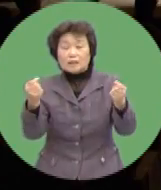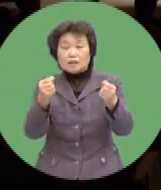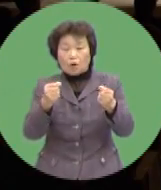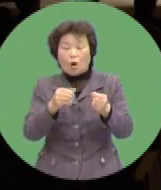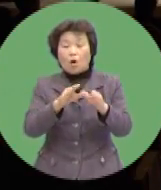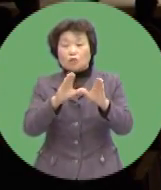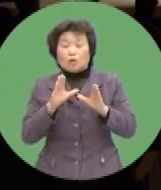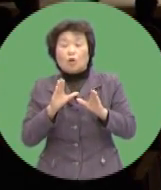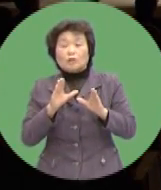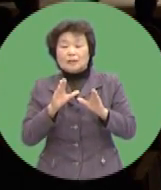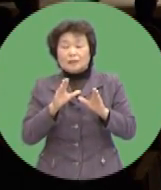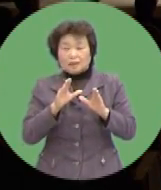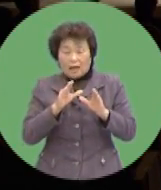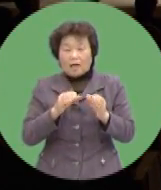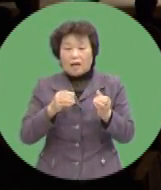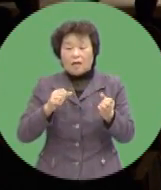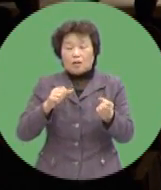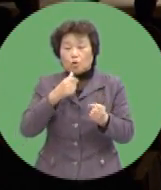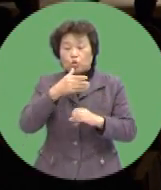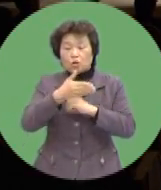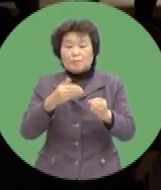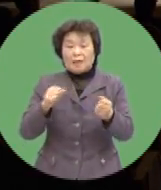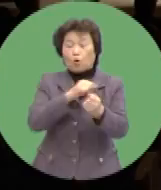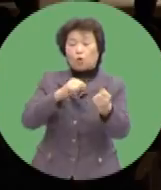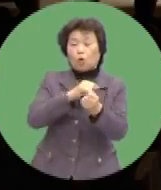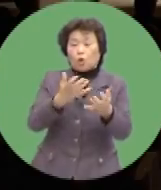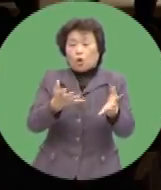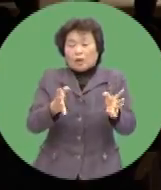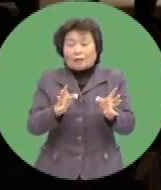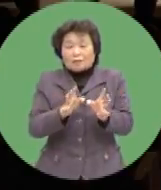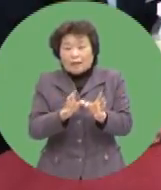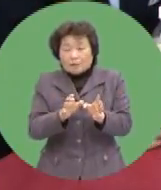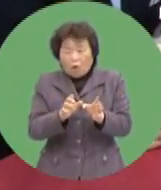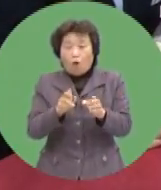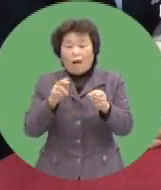した徳島交響楽団の記念演奏を鑑賞しました。